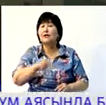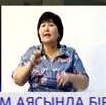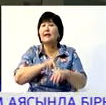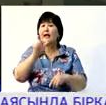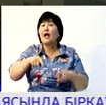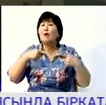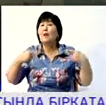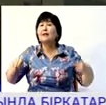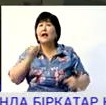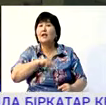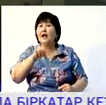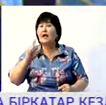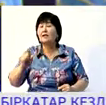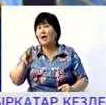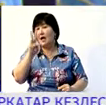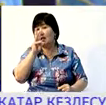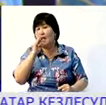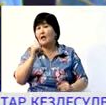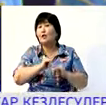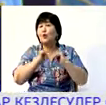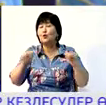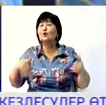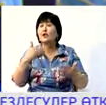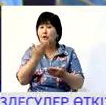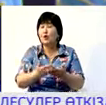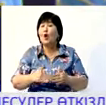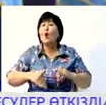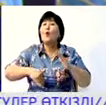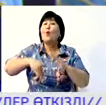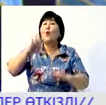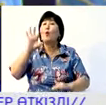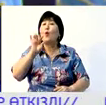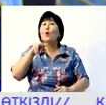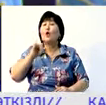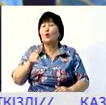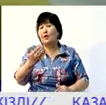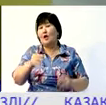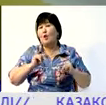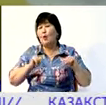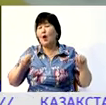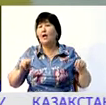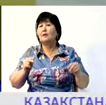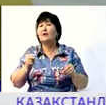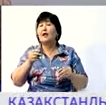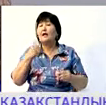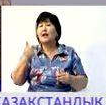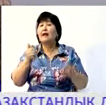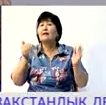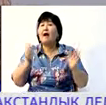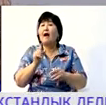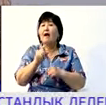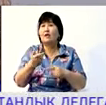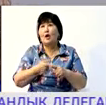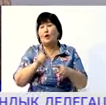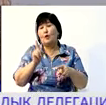дәрігерлердің, басқа да қызметкерлердің жалақысын өсуі деген сөз. Өрлеу дегеніміз мұғалімдердің жүктемесін азайту деген сөз. Қасым